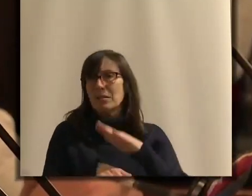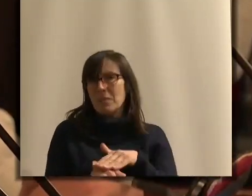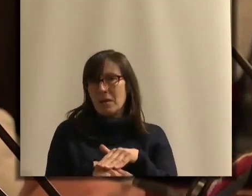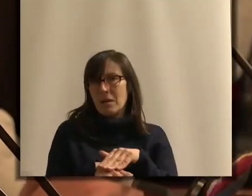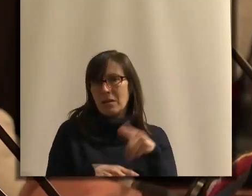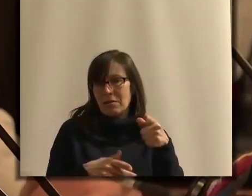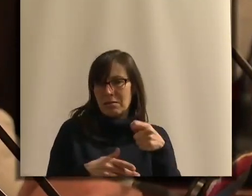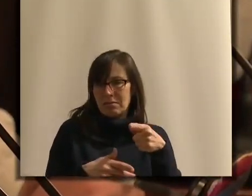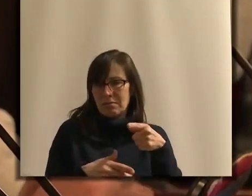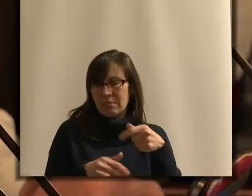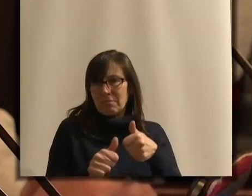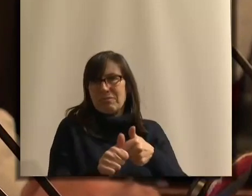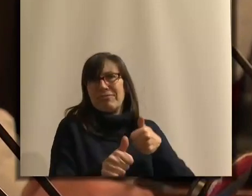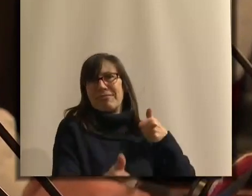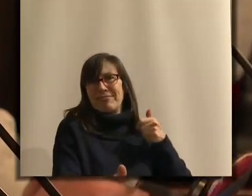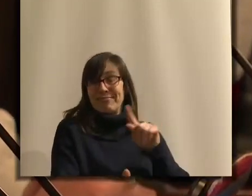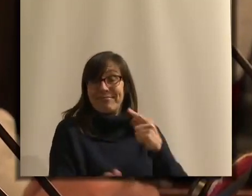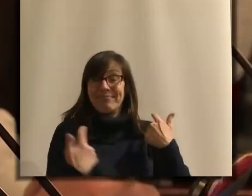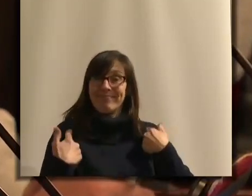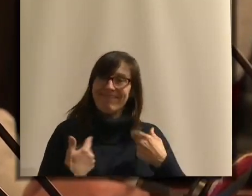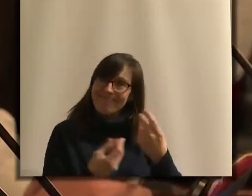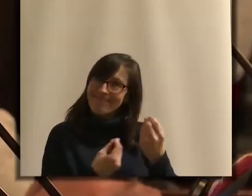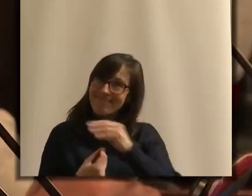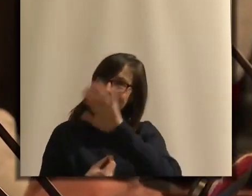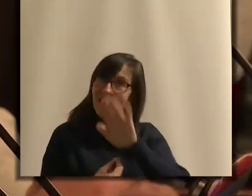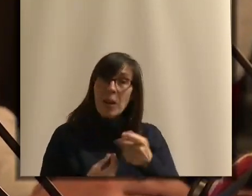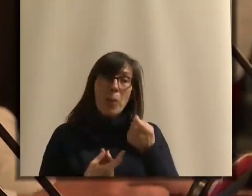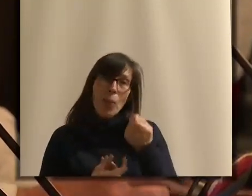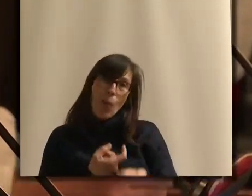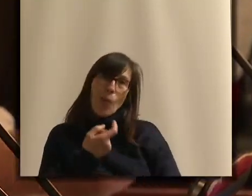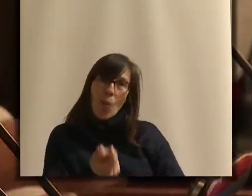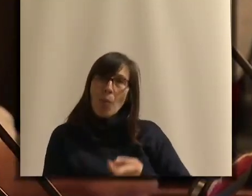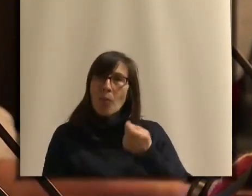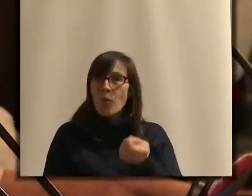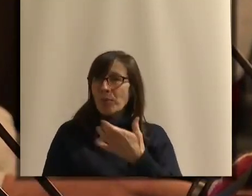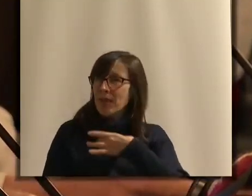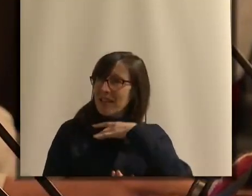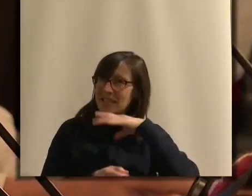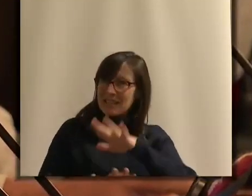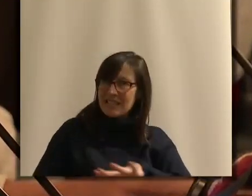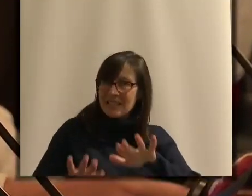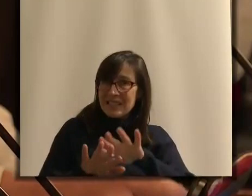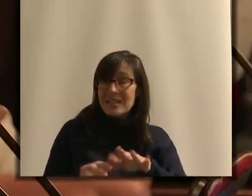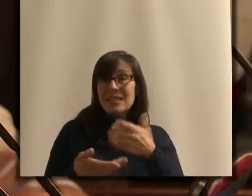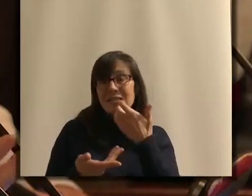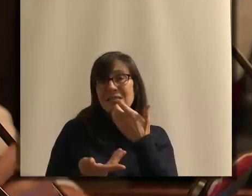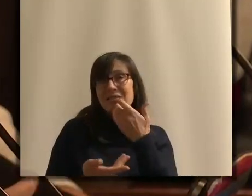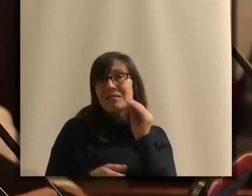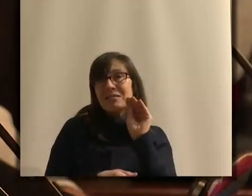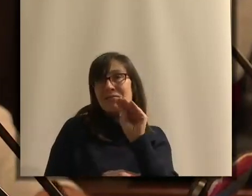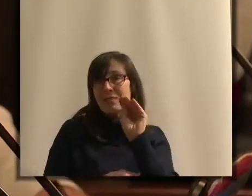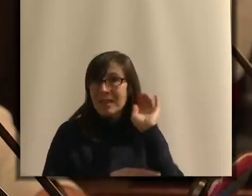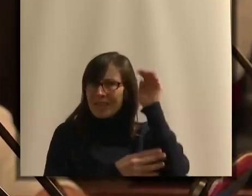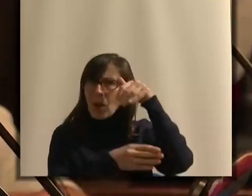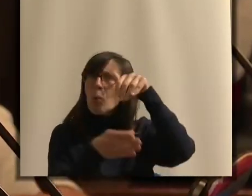no ens podem quedar enrere. Ens dona la sensació que anem fent, però anem fent massa a poc. Per tant, el prec des d'Esquerra serà,